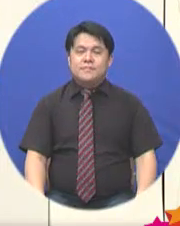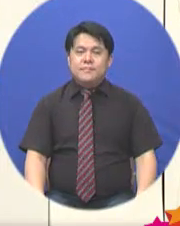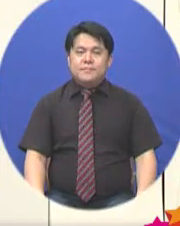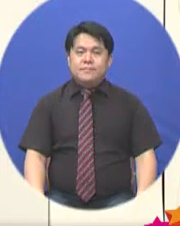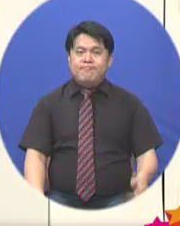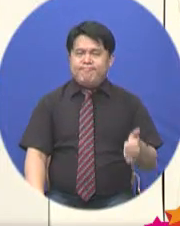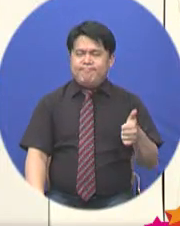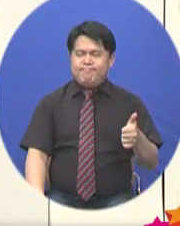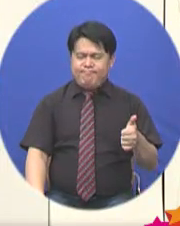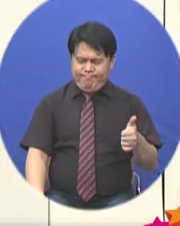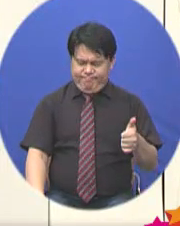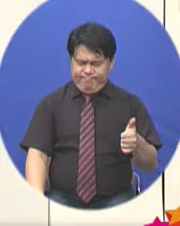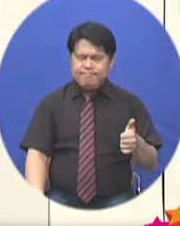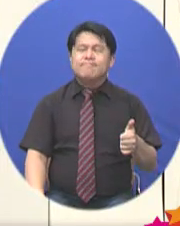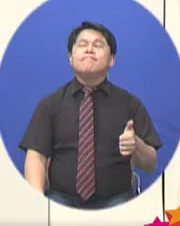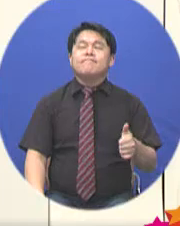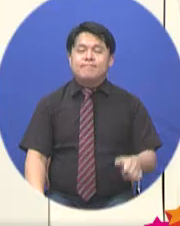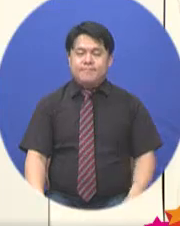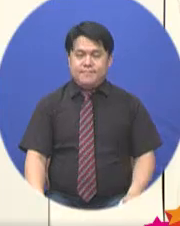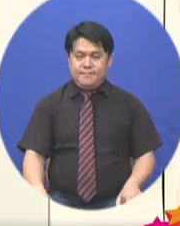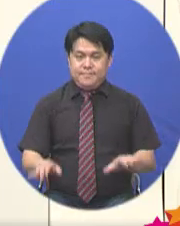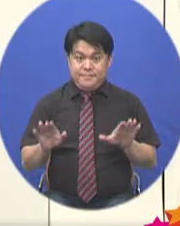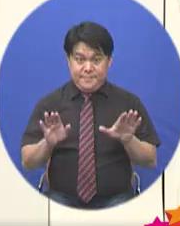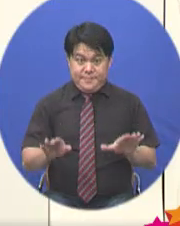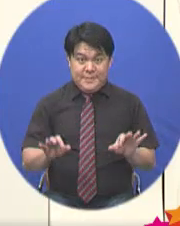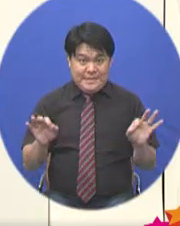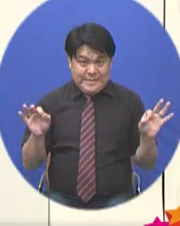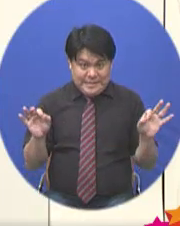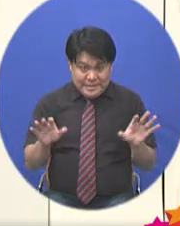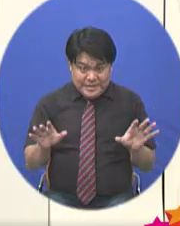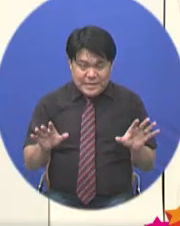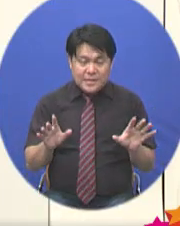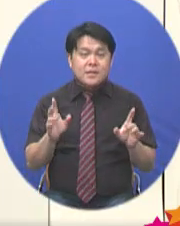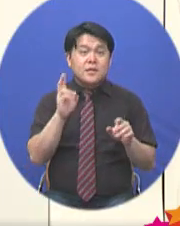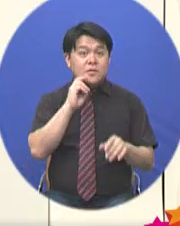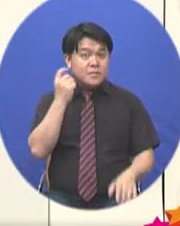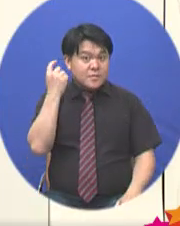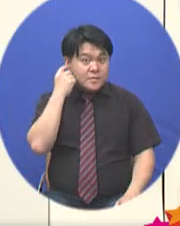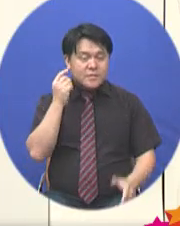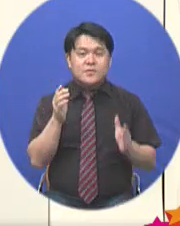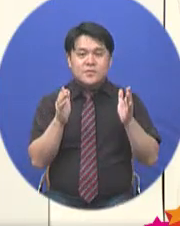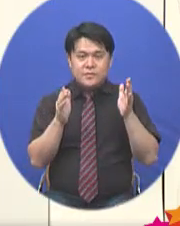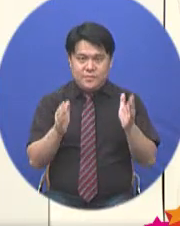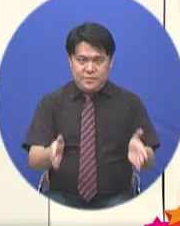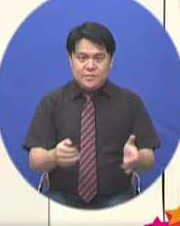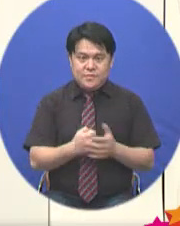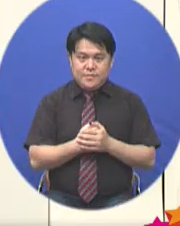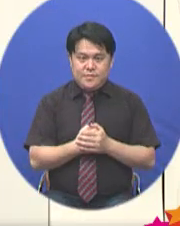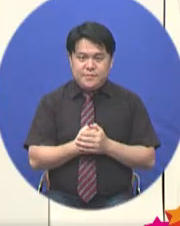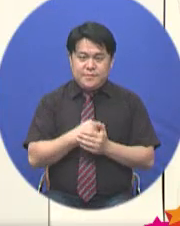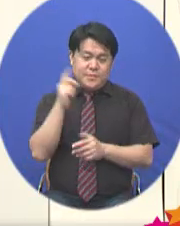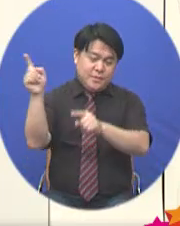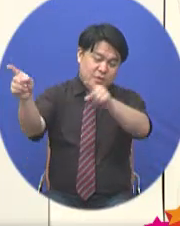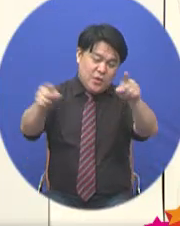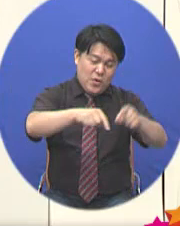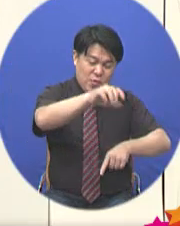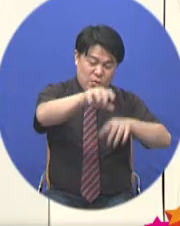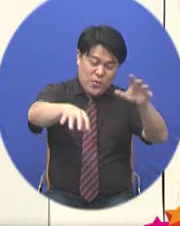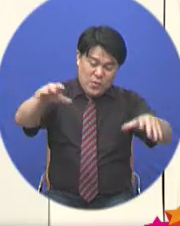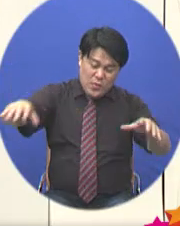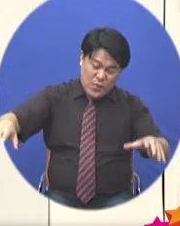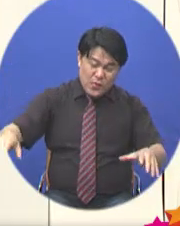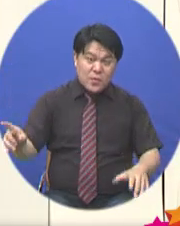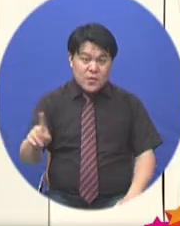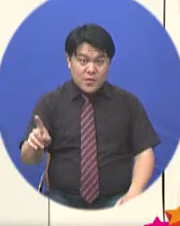10점. 그렇습니다. 네. 지금 잠깐 만남을 부르는 도중에 또 각 전국에서